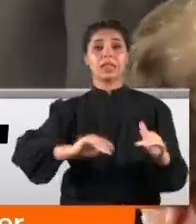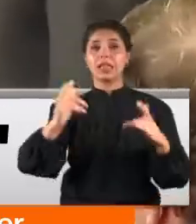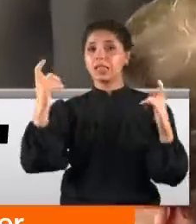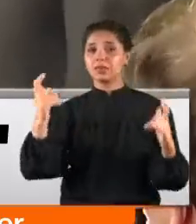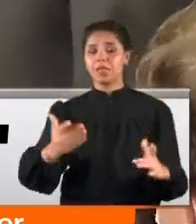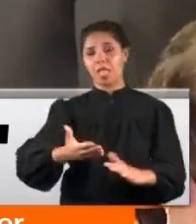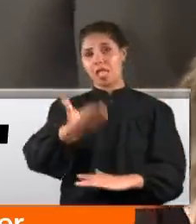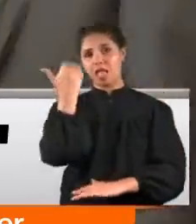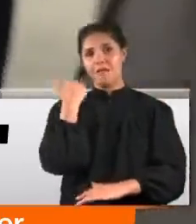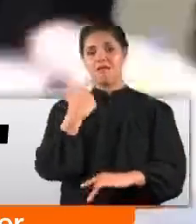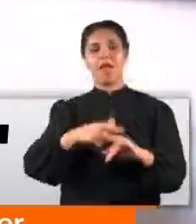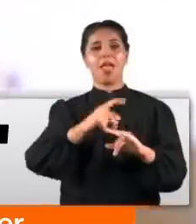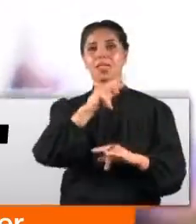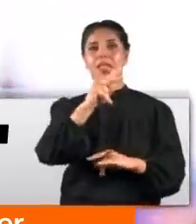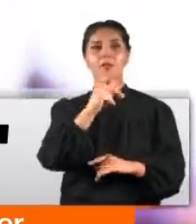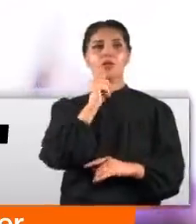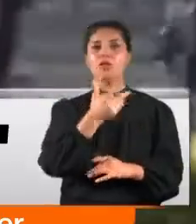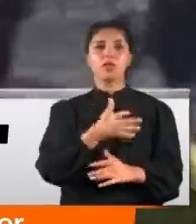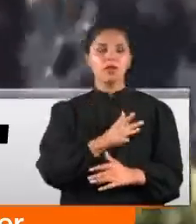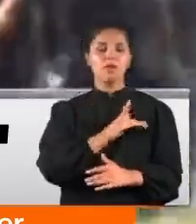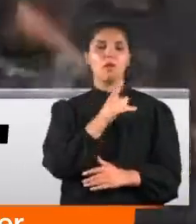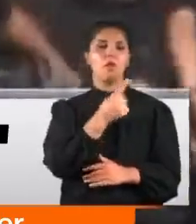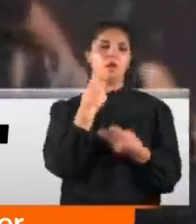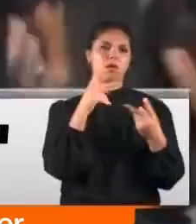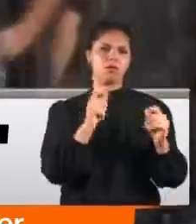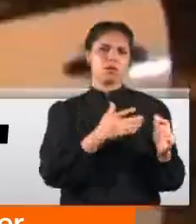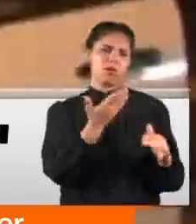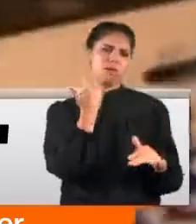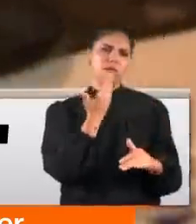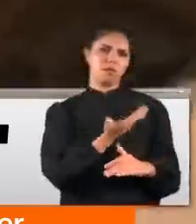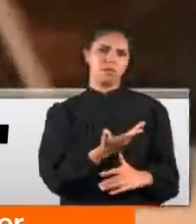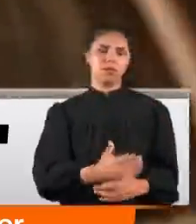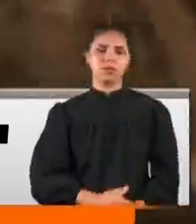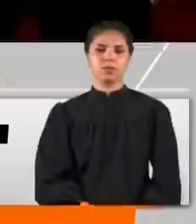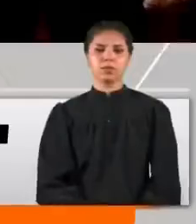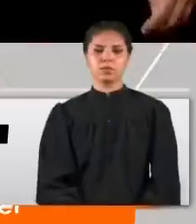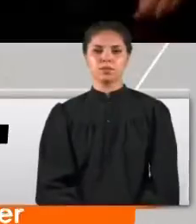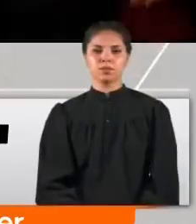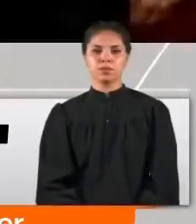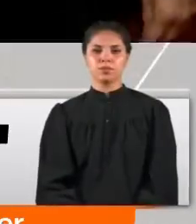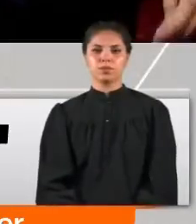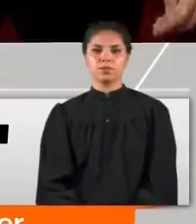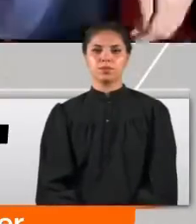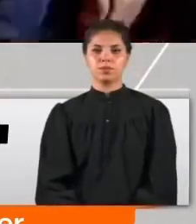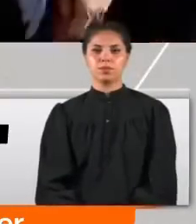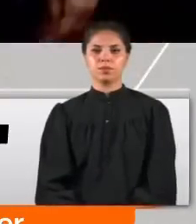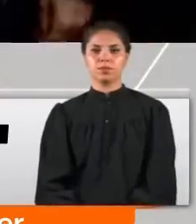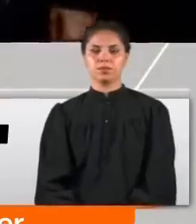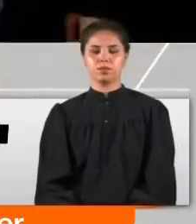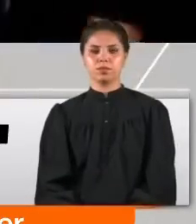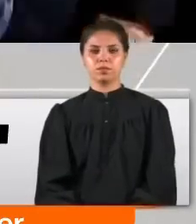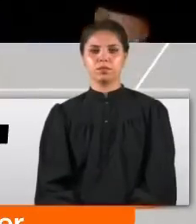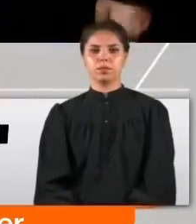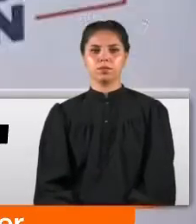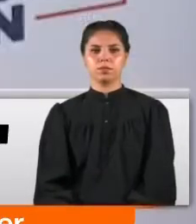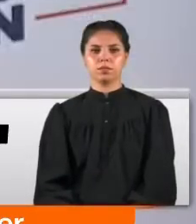meydanlarında HDP'nin taleplerini dile getirerek vermişti. Kayyum uygulamasına da son vereceğiz. Selahattin Demirtaş'ın serbest